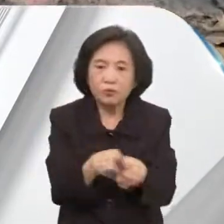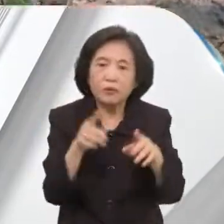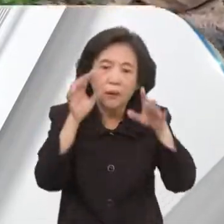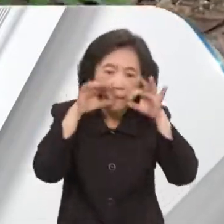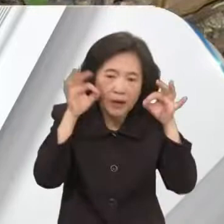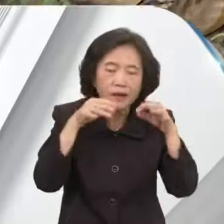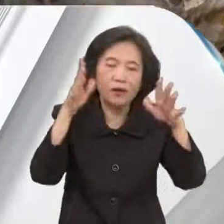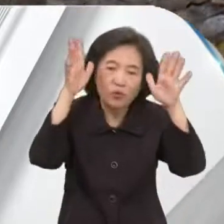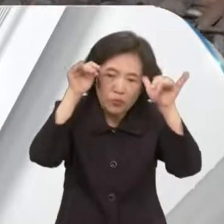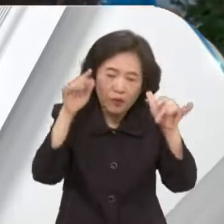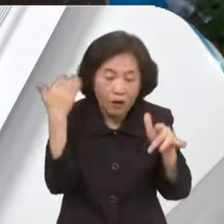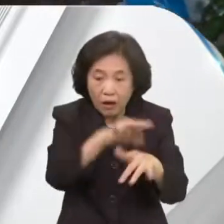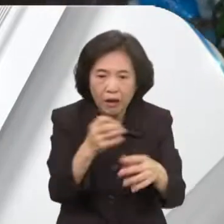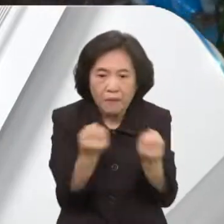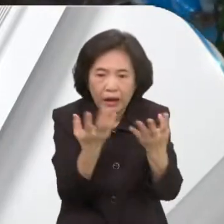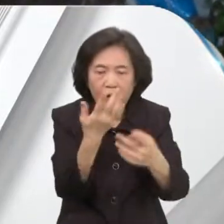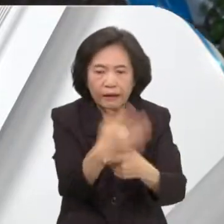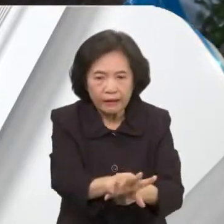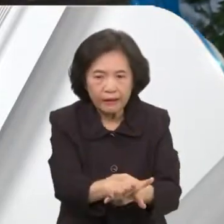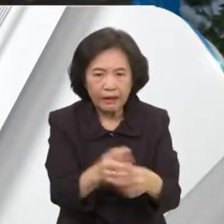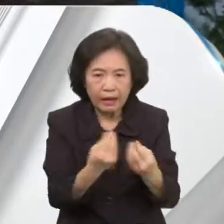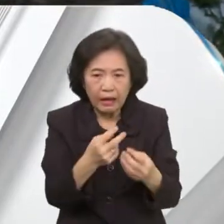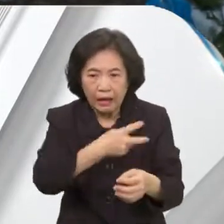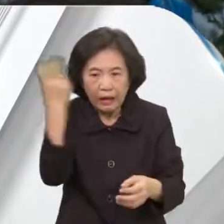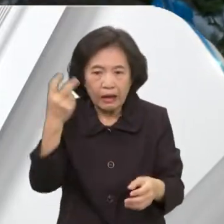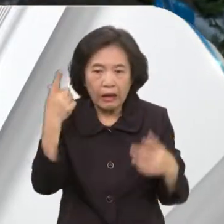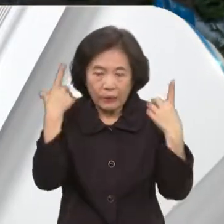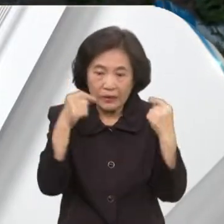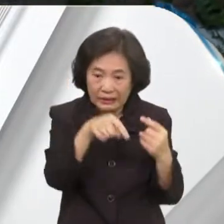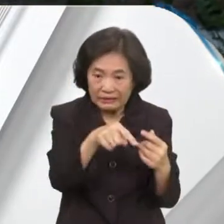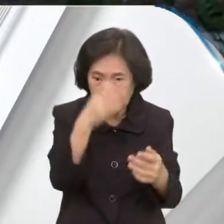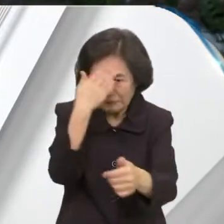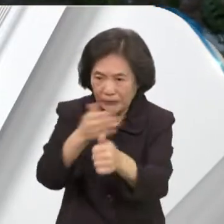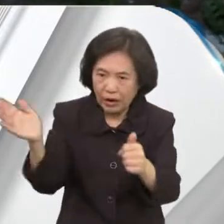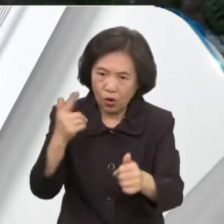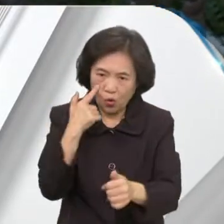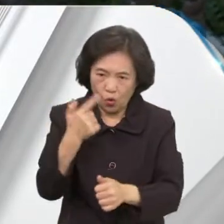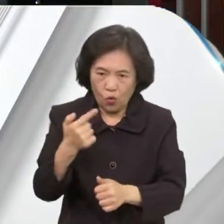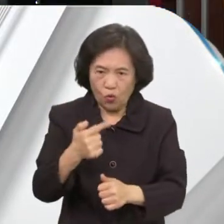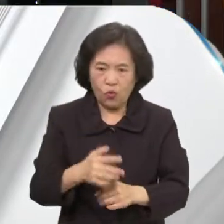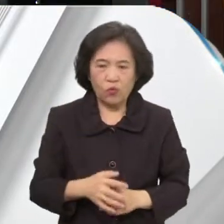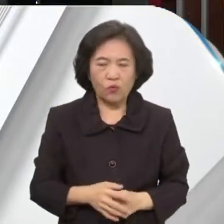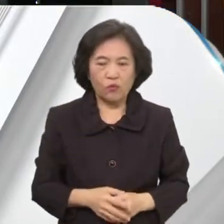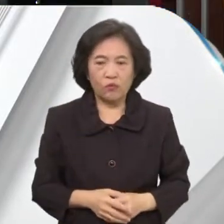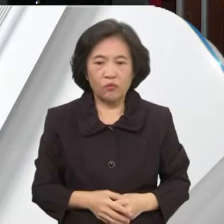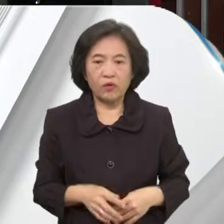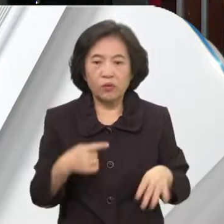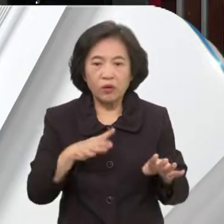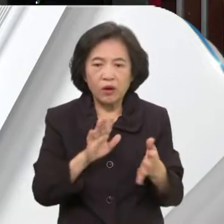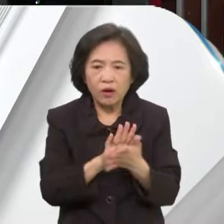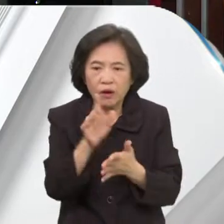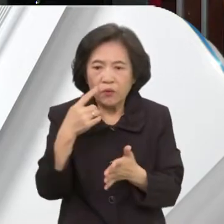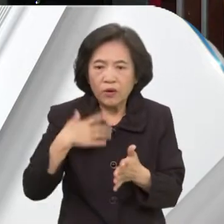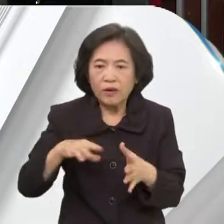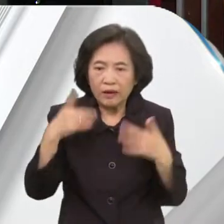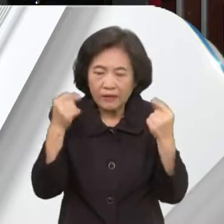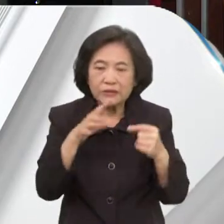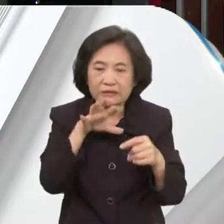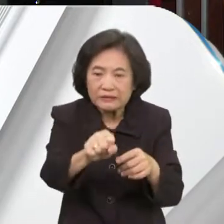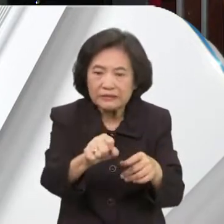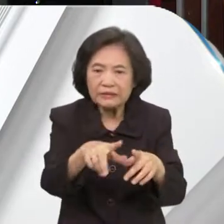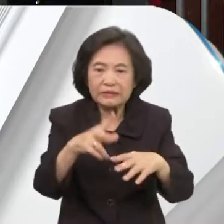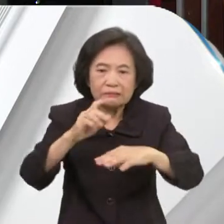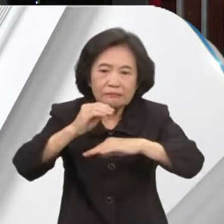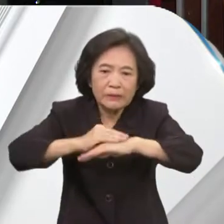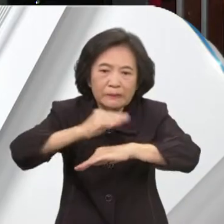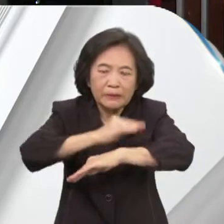木卡修改鸟叫出事情了后，将抵到其危害个严重性。 然后我后来才知道，他是去抓到那个蟾蜍，